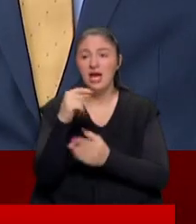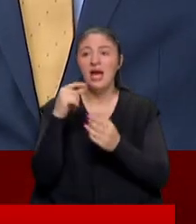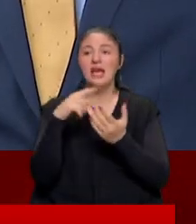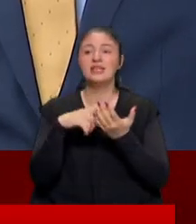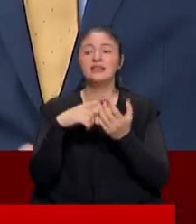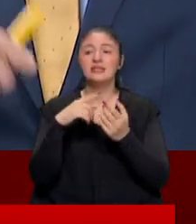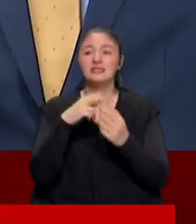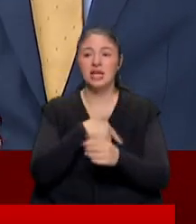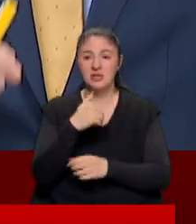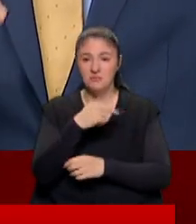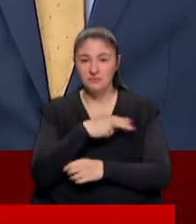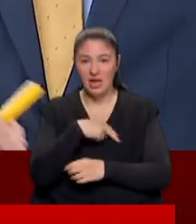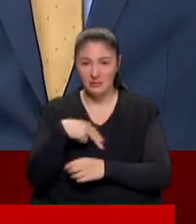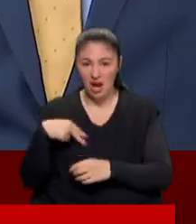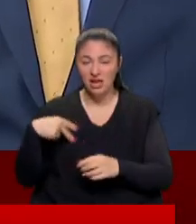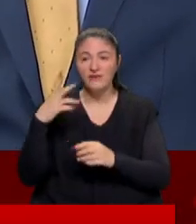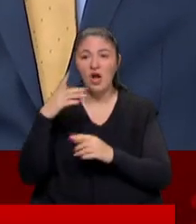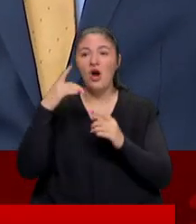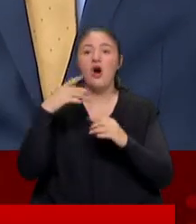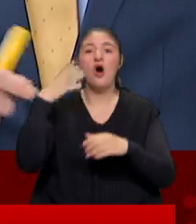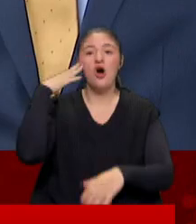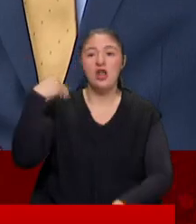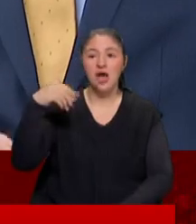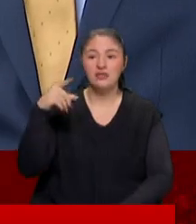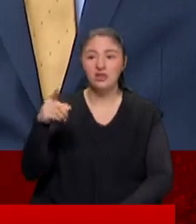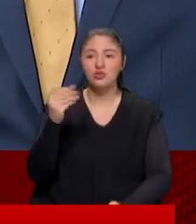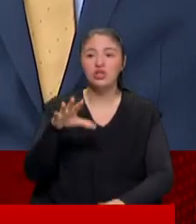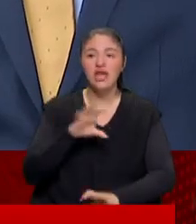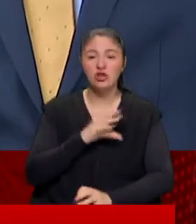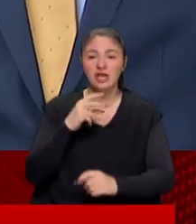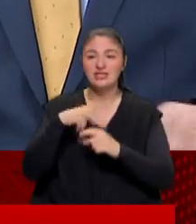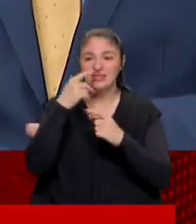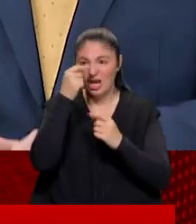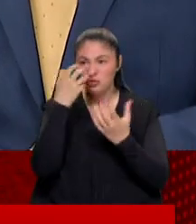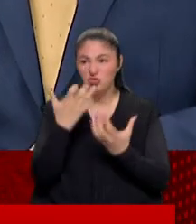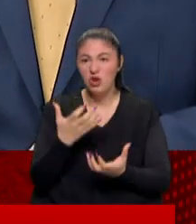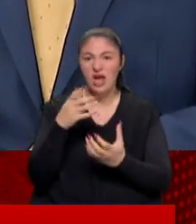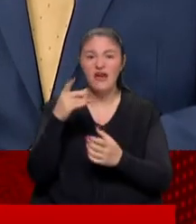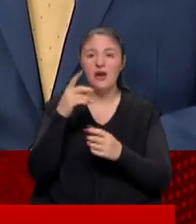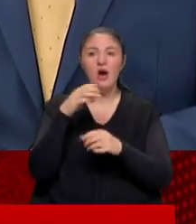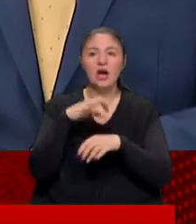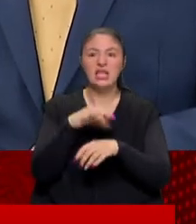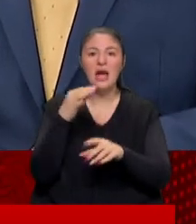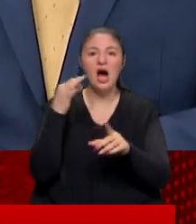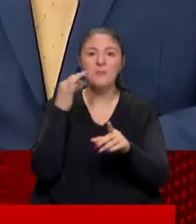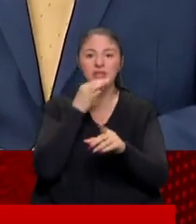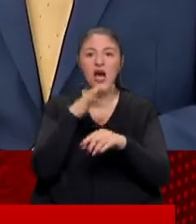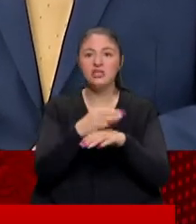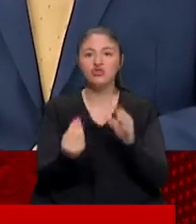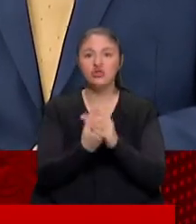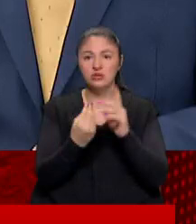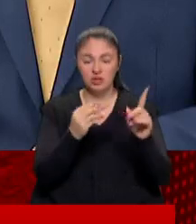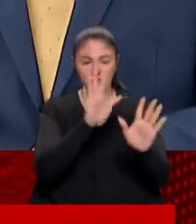ve Hollanda'da da Çin'deki bu zatüre vakalarına, çocukları etkileyen zatüre vakalarına benzer hastalıklar tespit edildi.